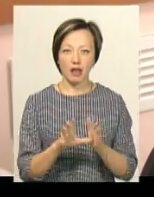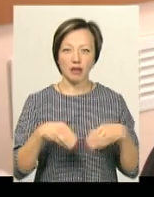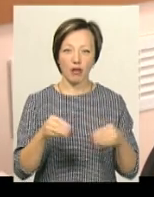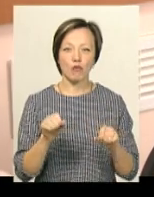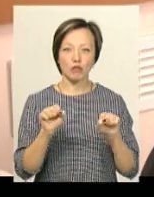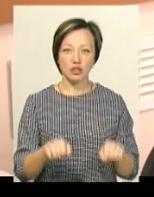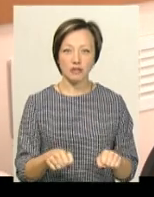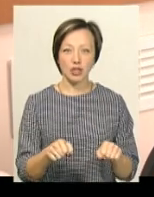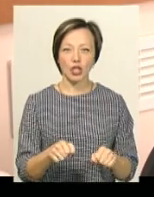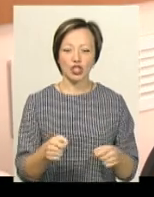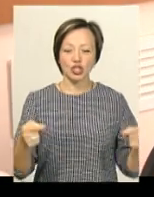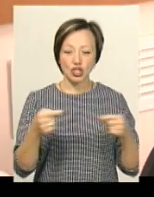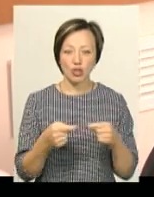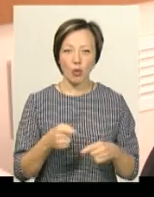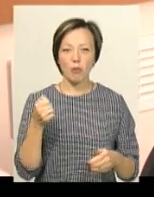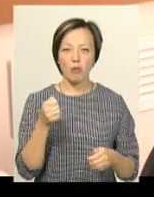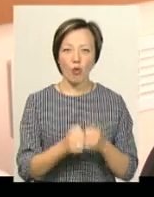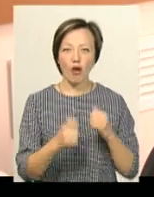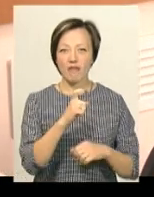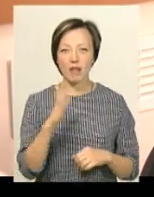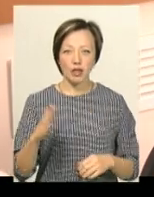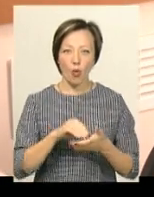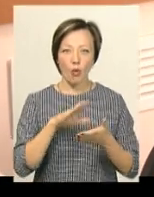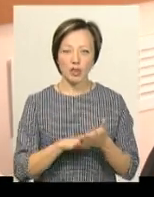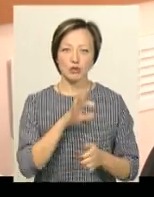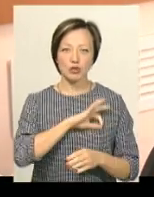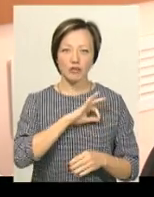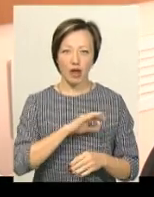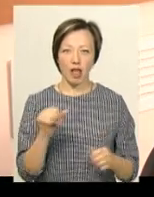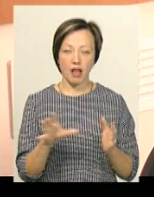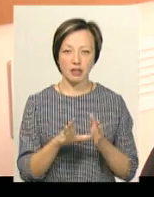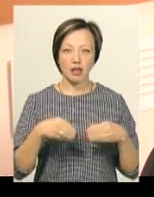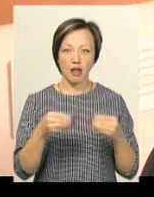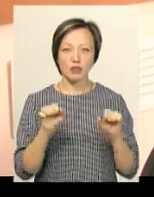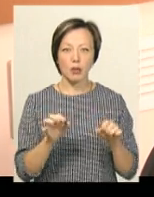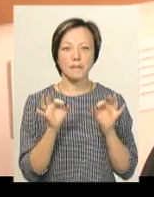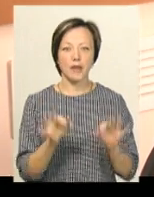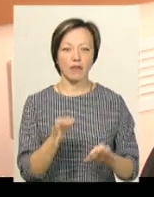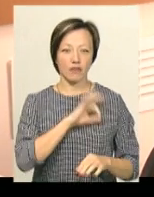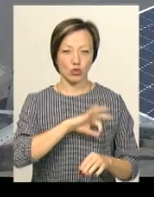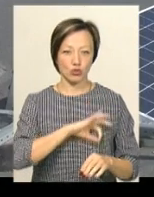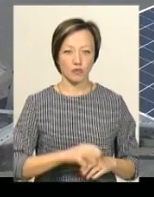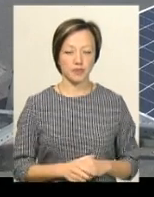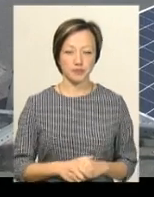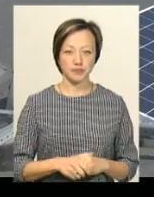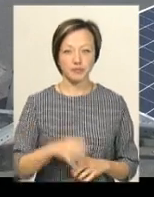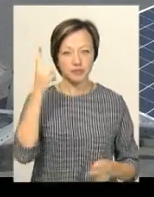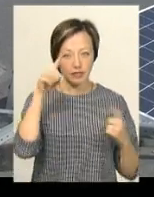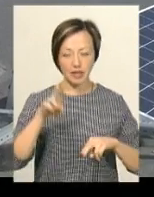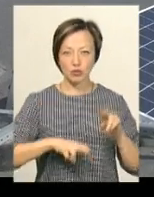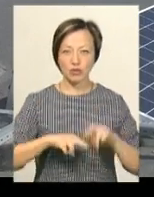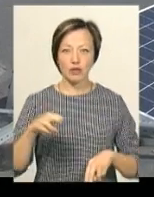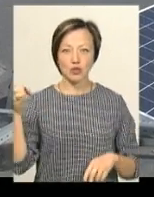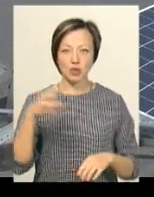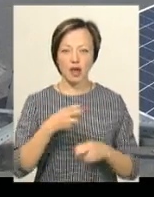чітко похвилинний облік споживання електроенергії. Це дає можливість якось більш раціонально її використовувати. Ідея збудувати